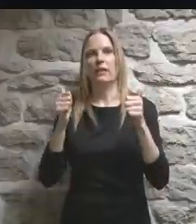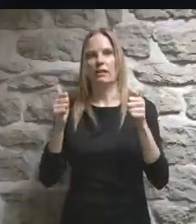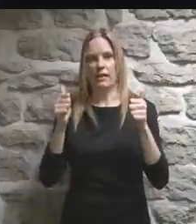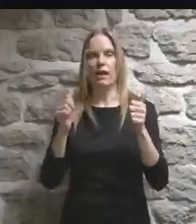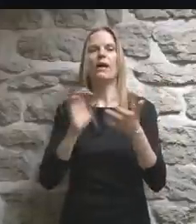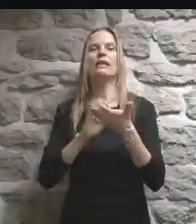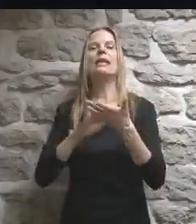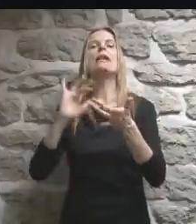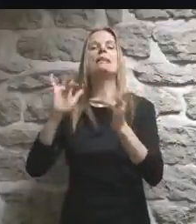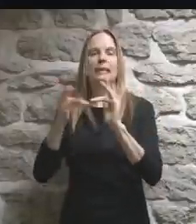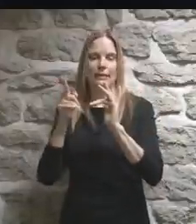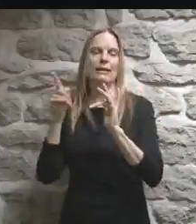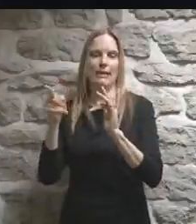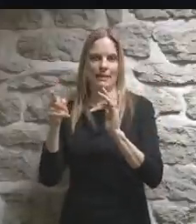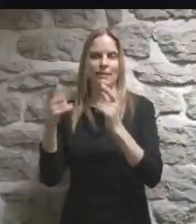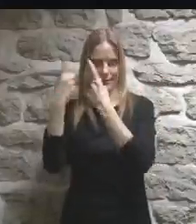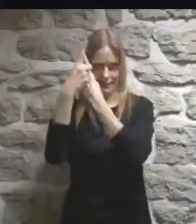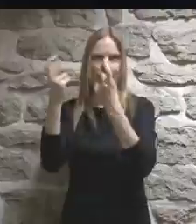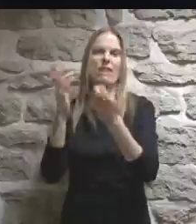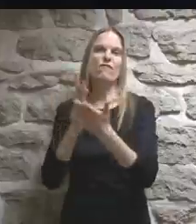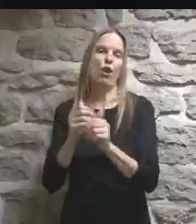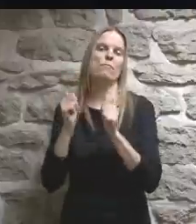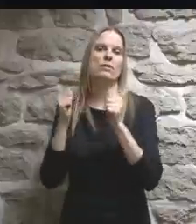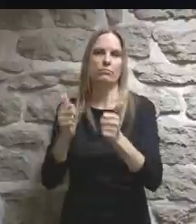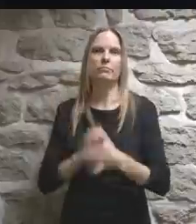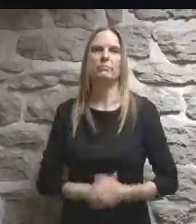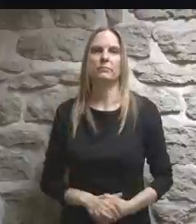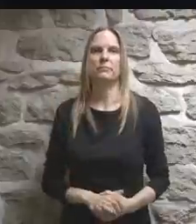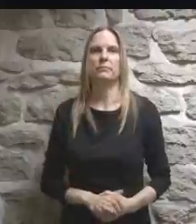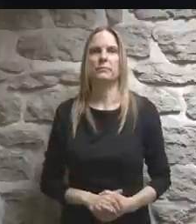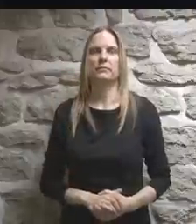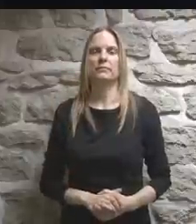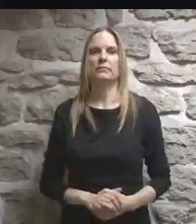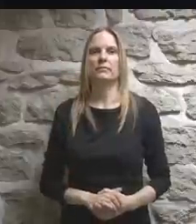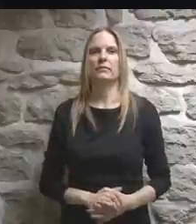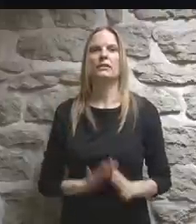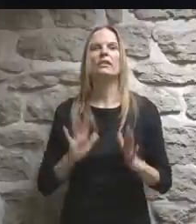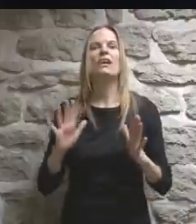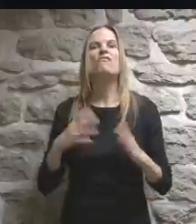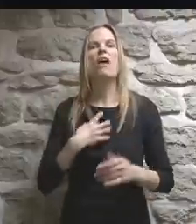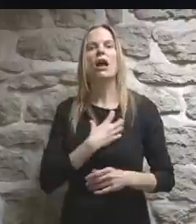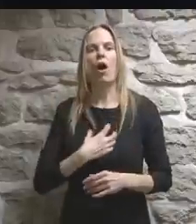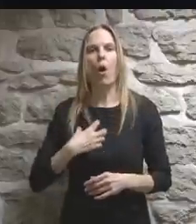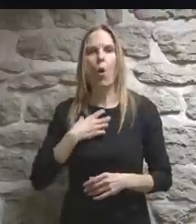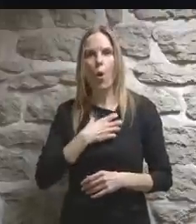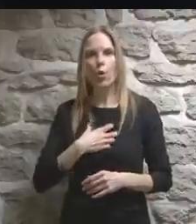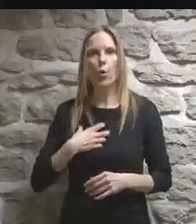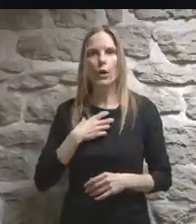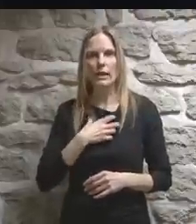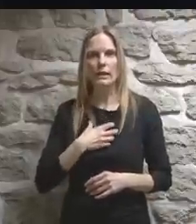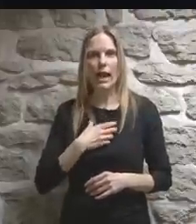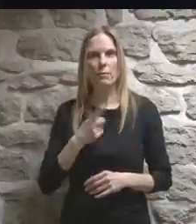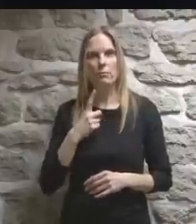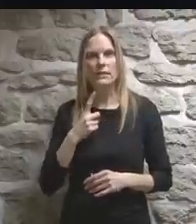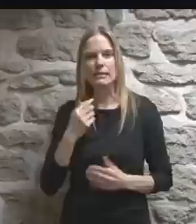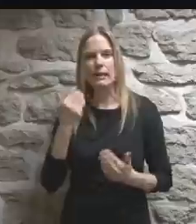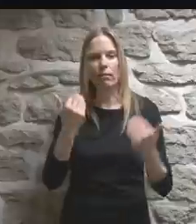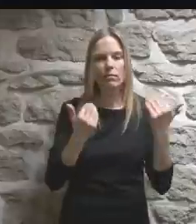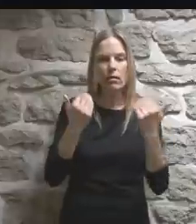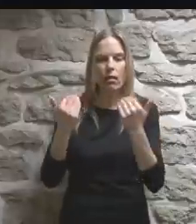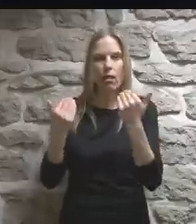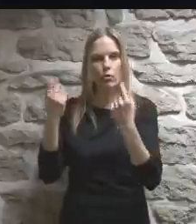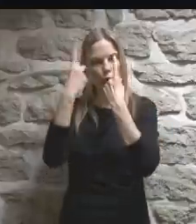on internetis olemas. Siis on hästi. Et väga oluline on siis tasakaalustatud